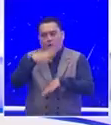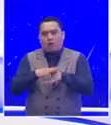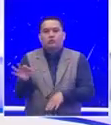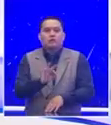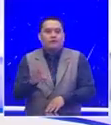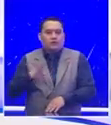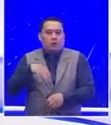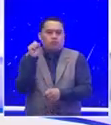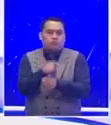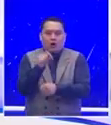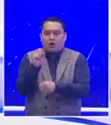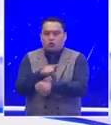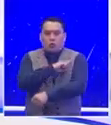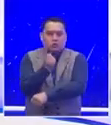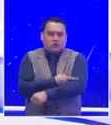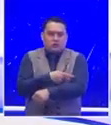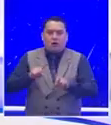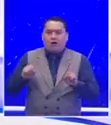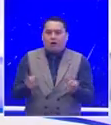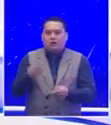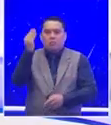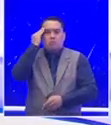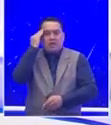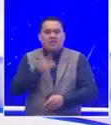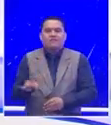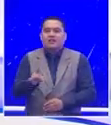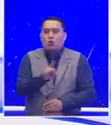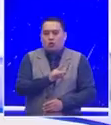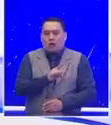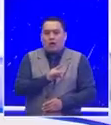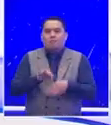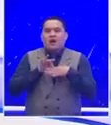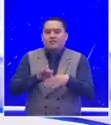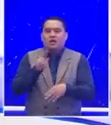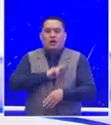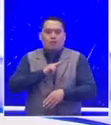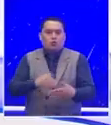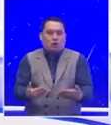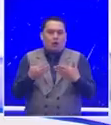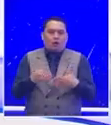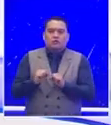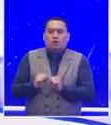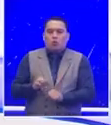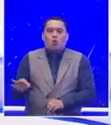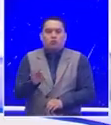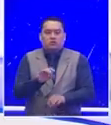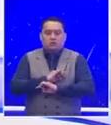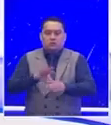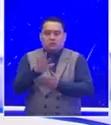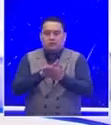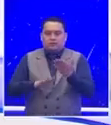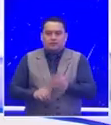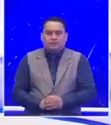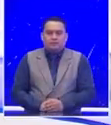Амандык Баталов поручил усилить ограничительные меры в регионе. О проводимой профилактической работе в области расскажет